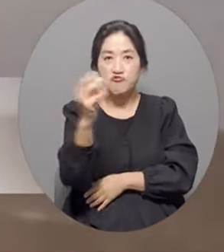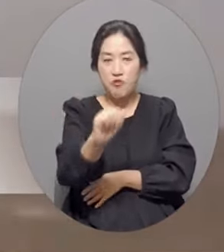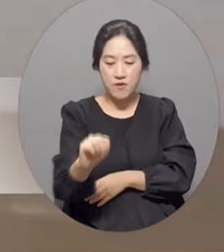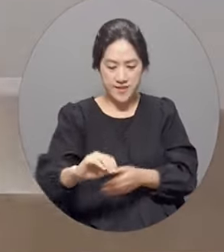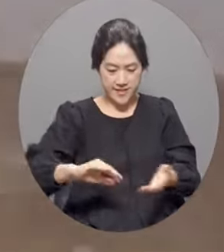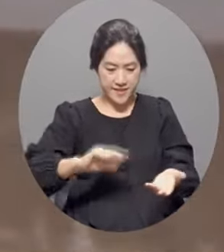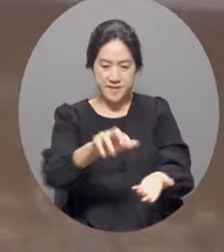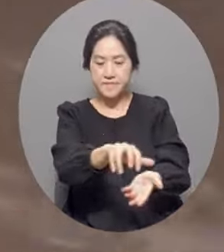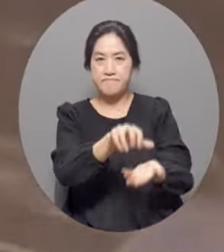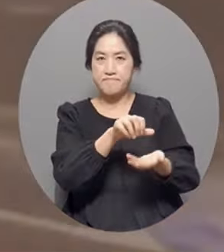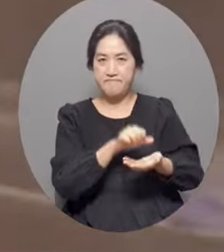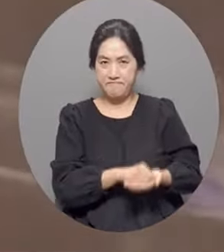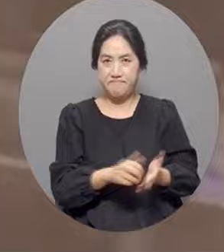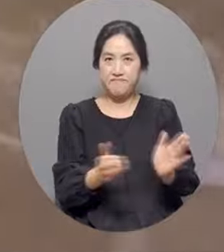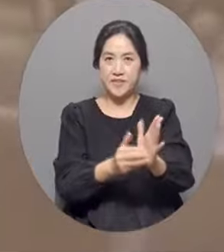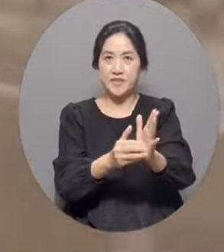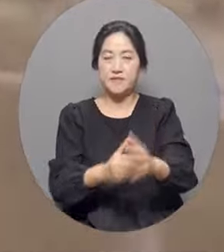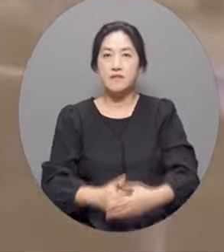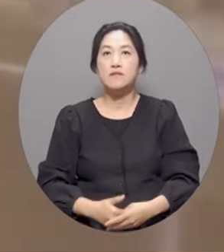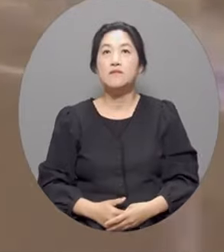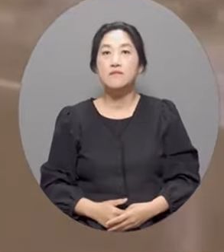압수했습니다 MBC 뉴스 조건입니다